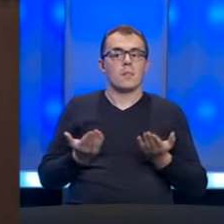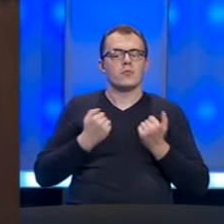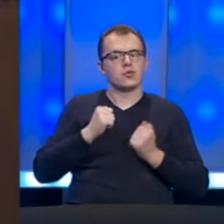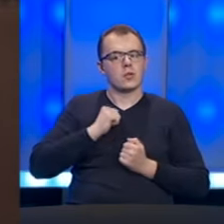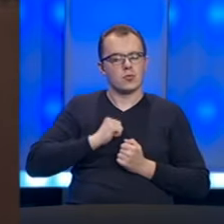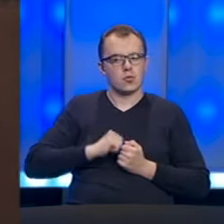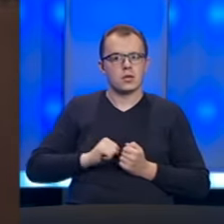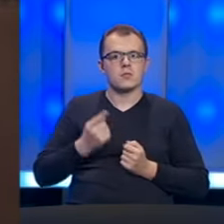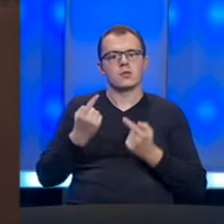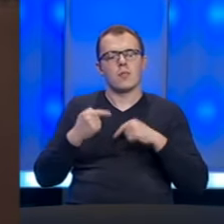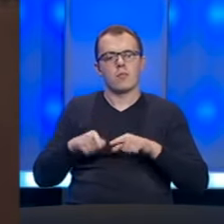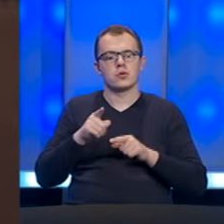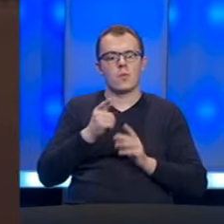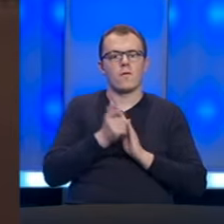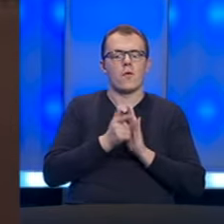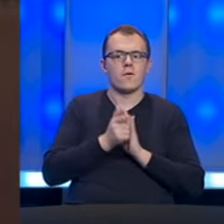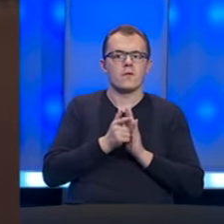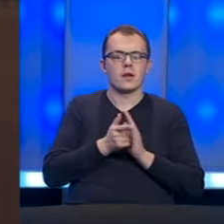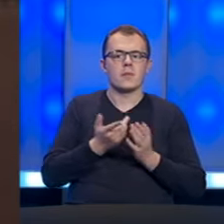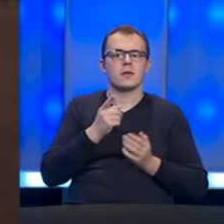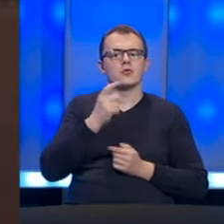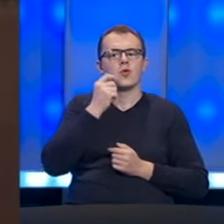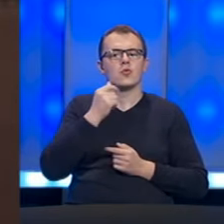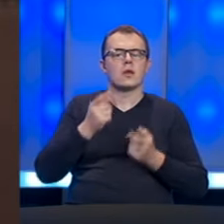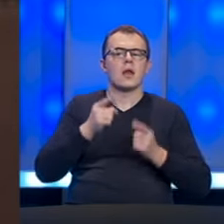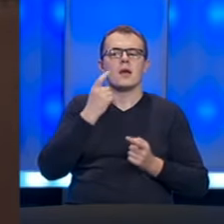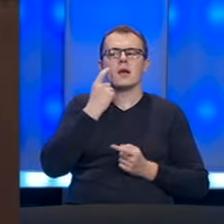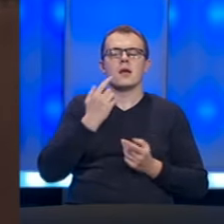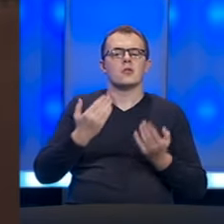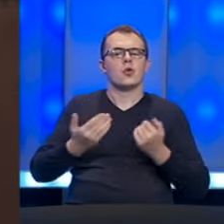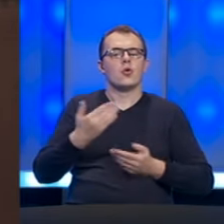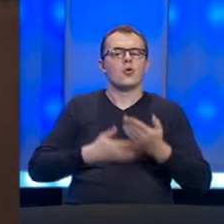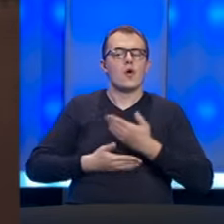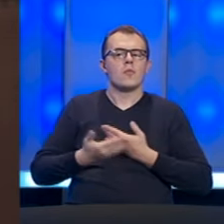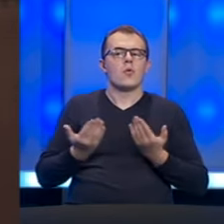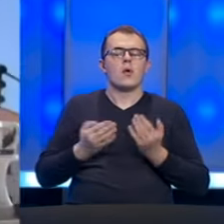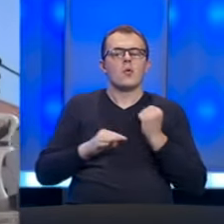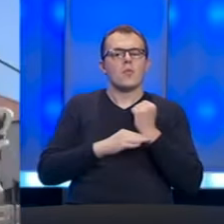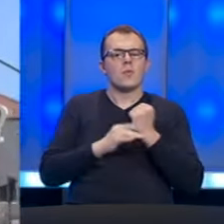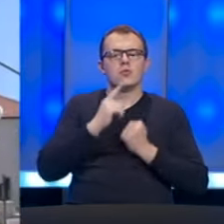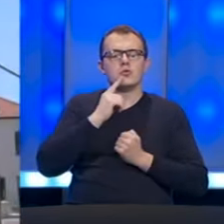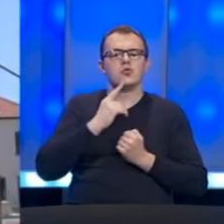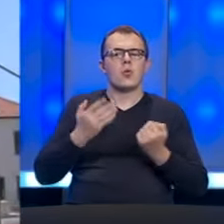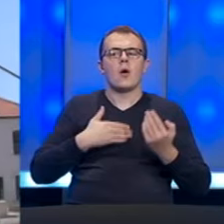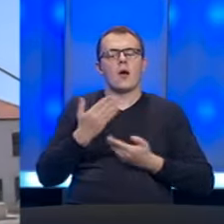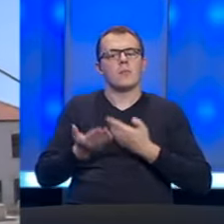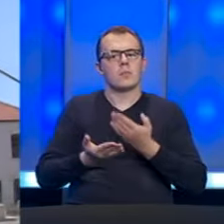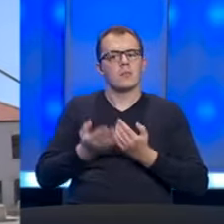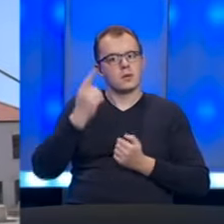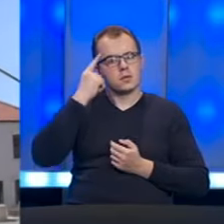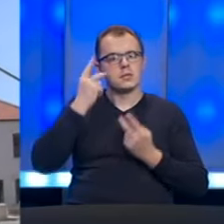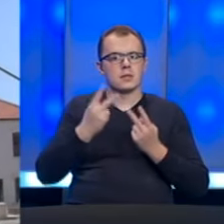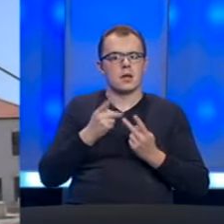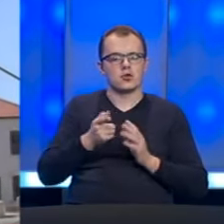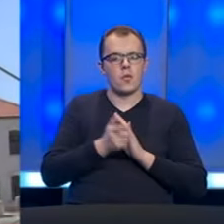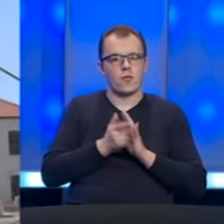trudimo se, posebno ovo sada vrijeme, da svi ti ljudi na neki način dobiju neku pomoć koja bi im značila u